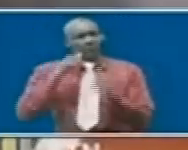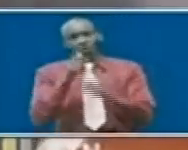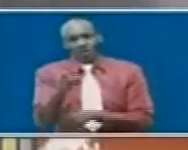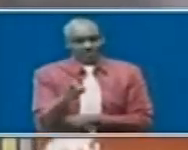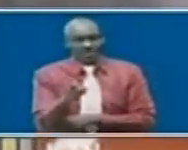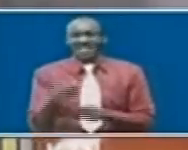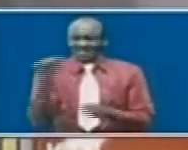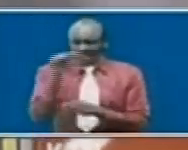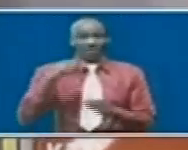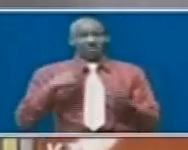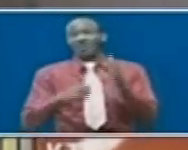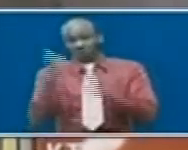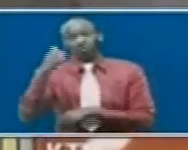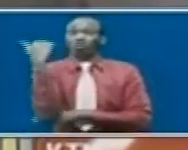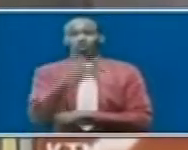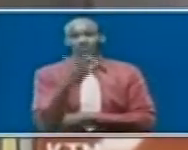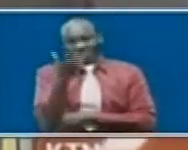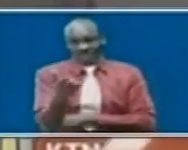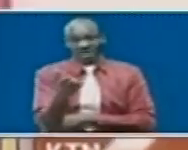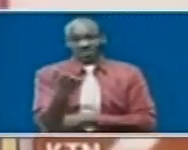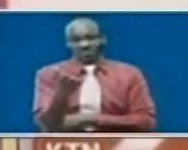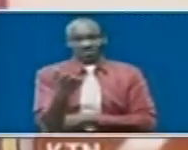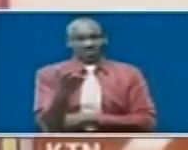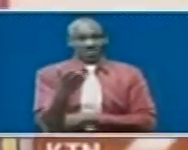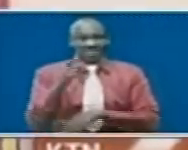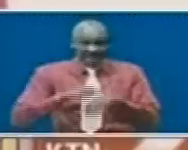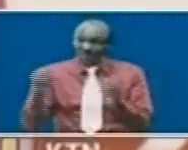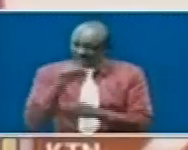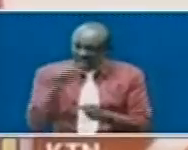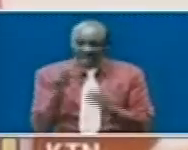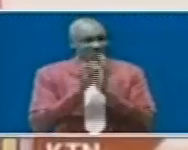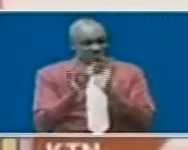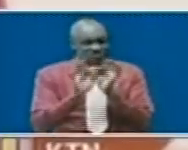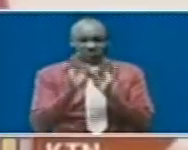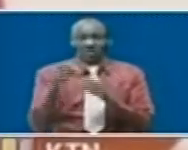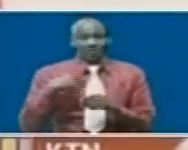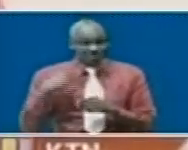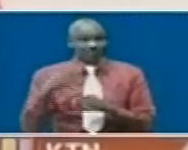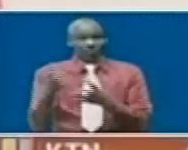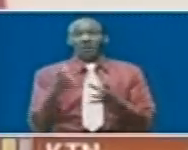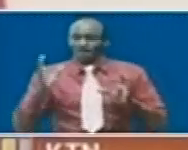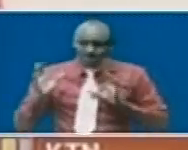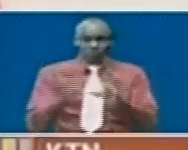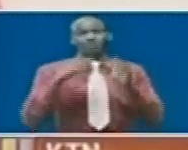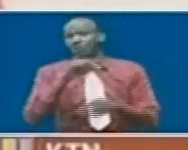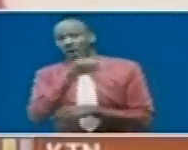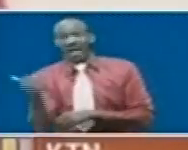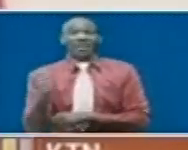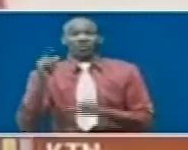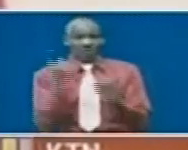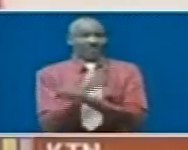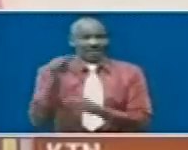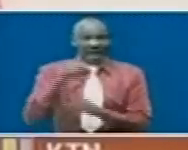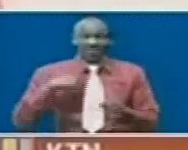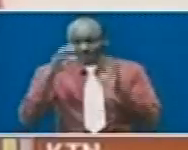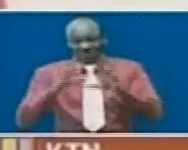na dereva akakataa kulisimamisha gari mara nyingine. Gari ikakuja tu haraka na wakanitoa hapo na kunisukuma kwa wengine, na mtu